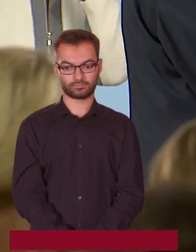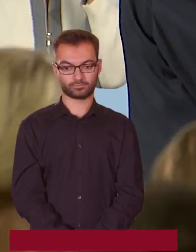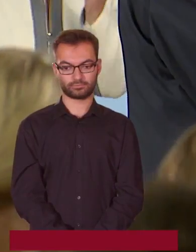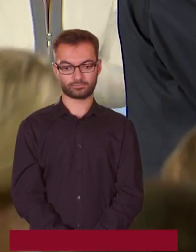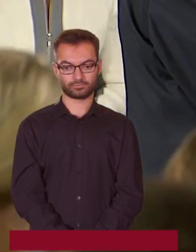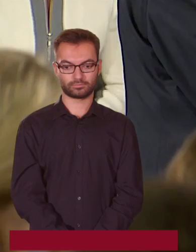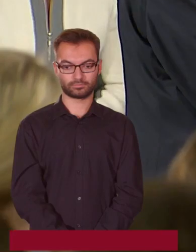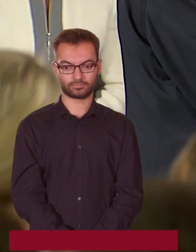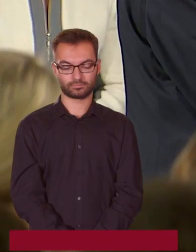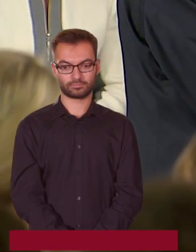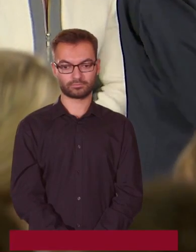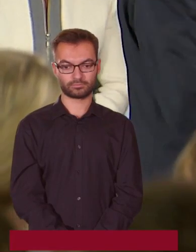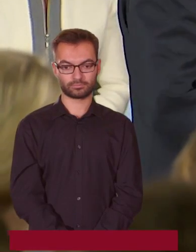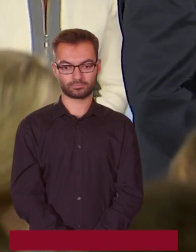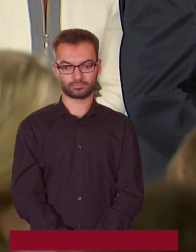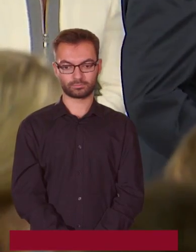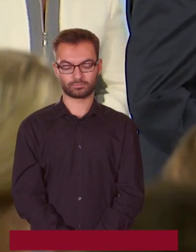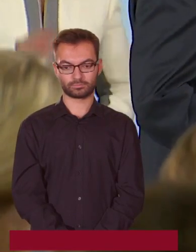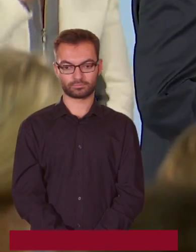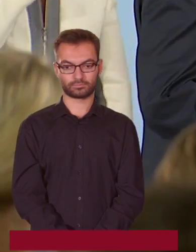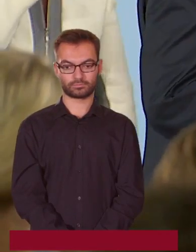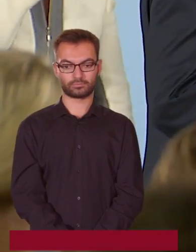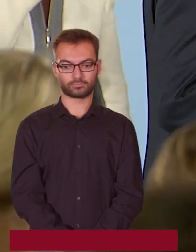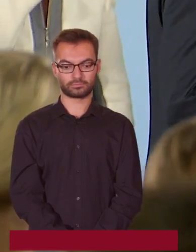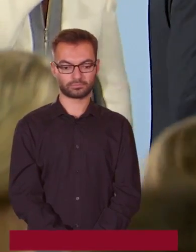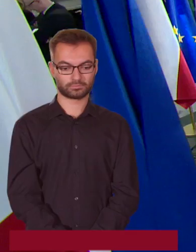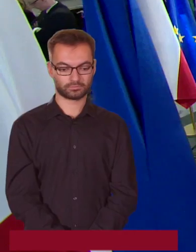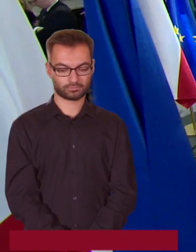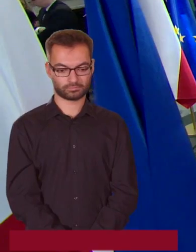Poproszę pana Jarosława Karola Krajewskiego.